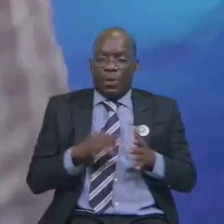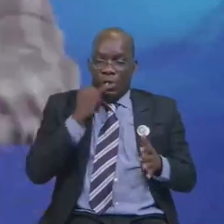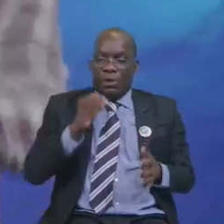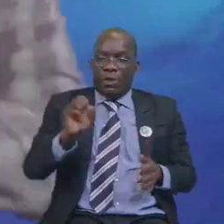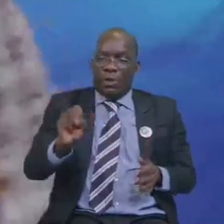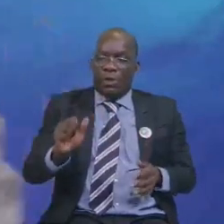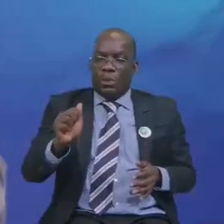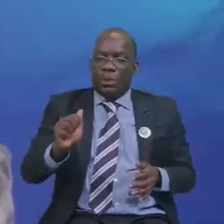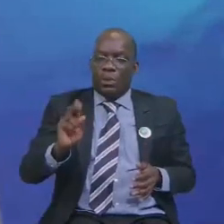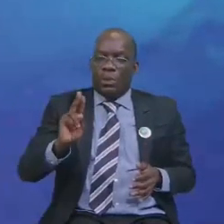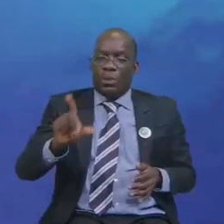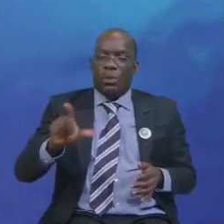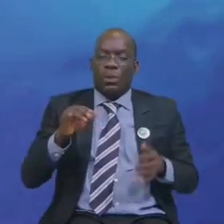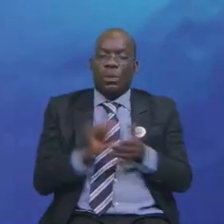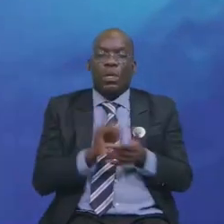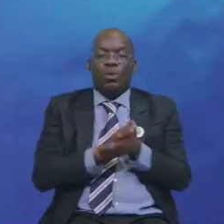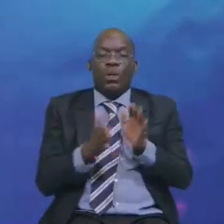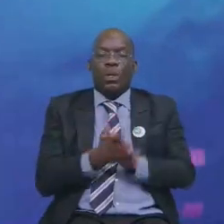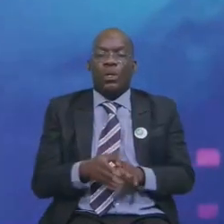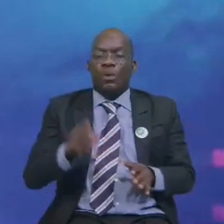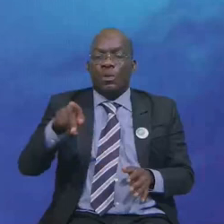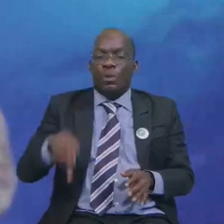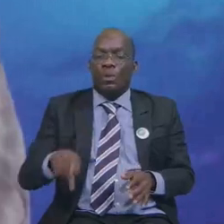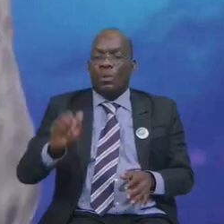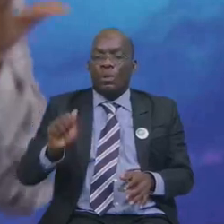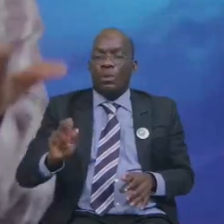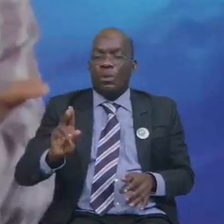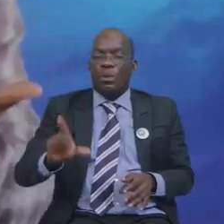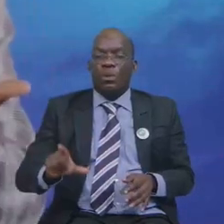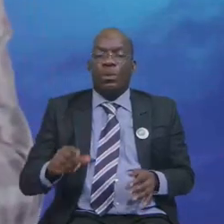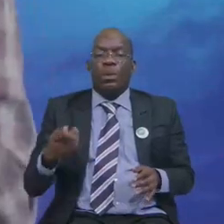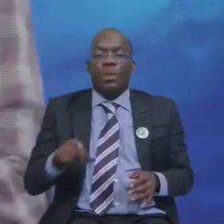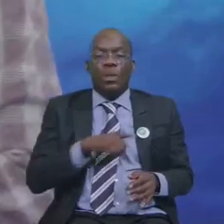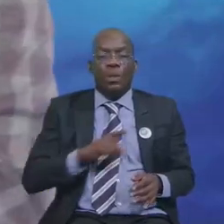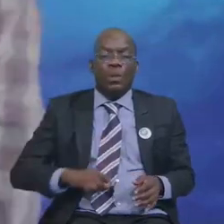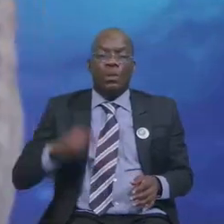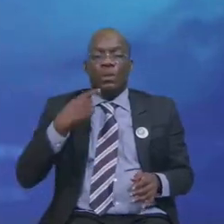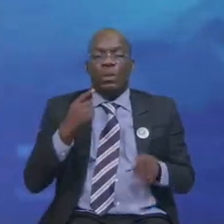du Seigneur que veux-tu que je fasse le Seigneur lui dit lève-toi